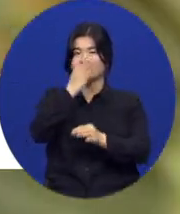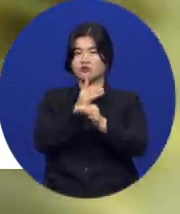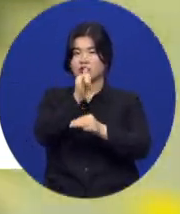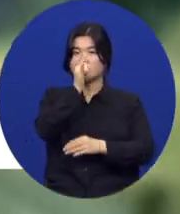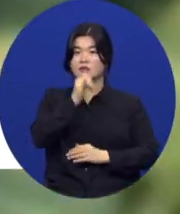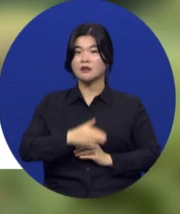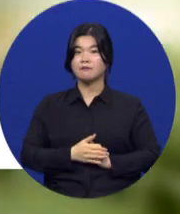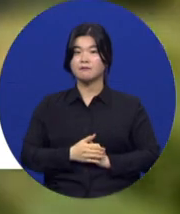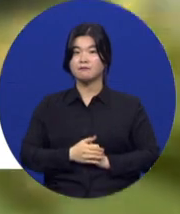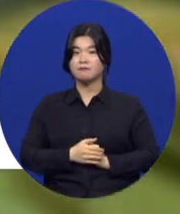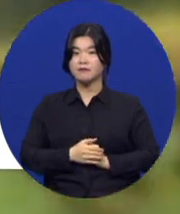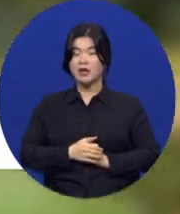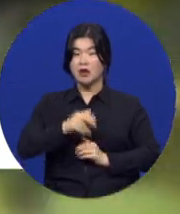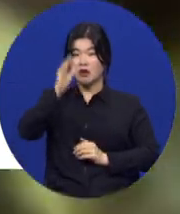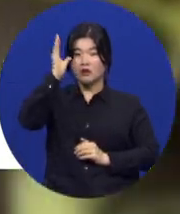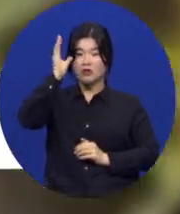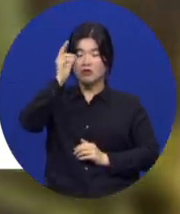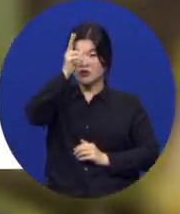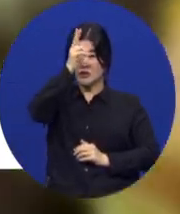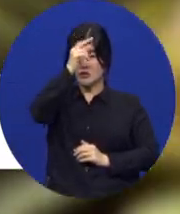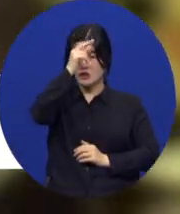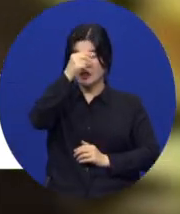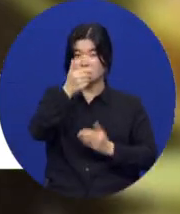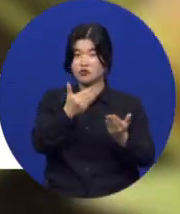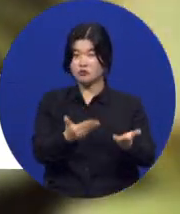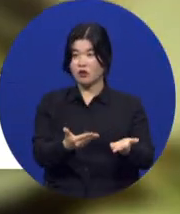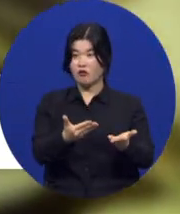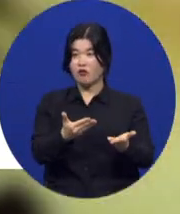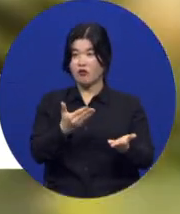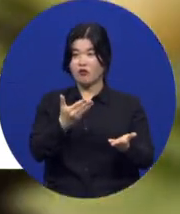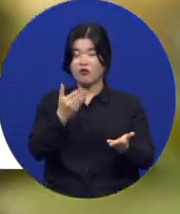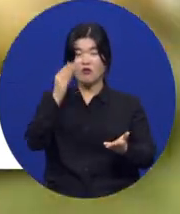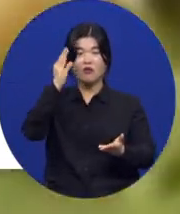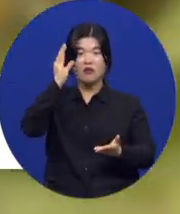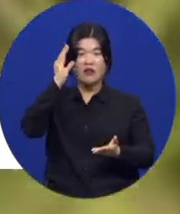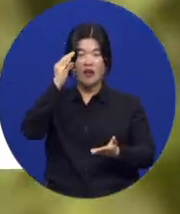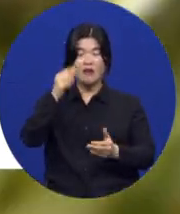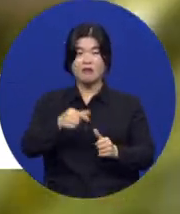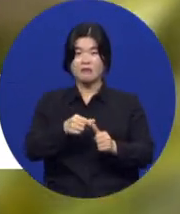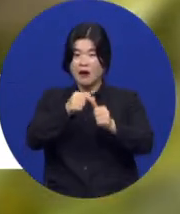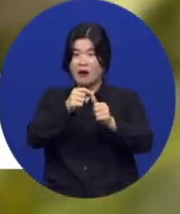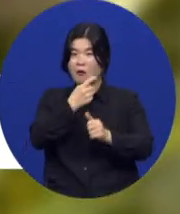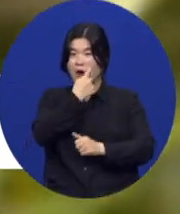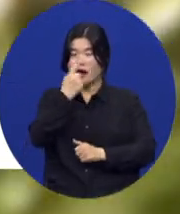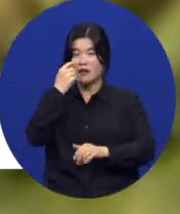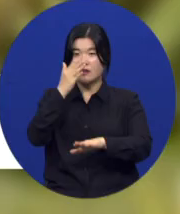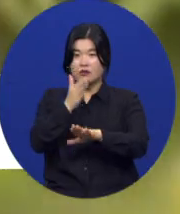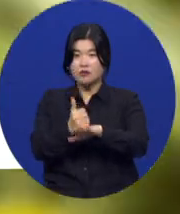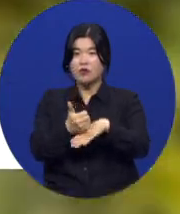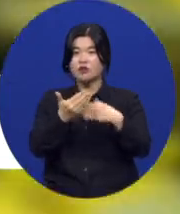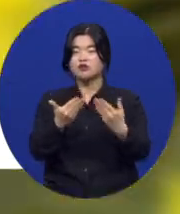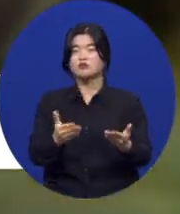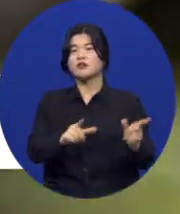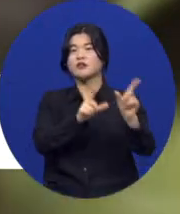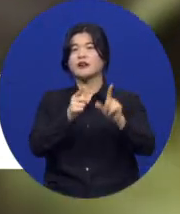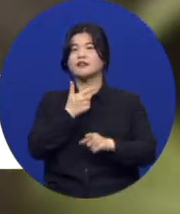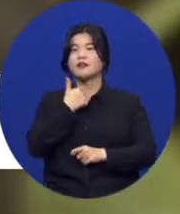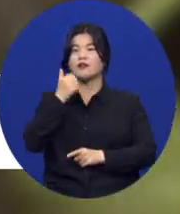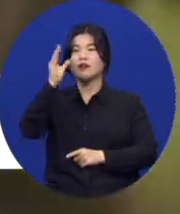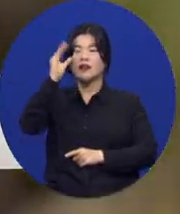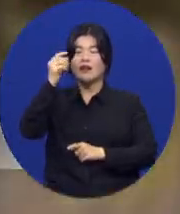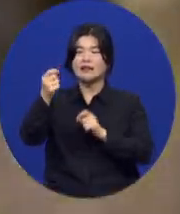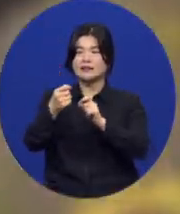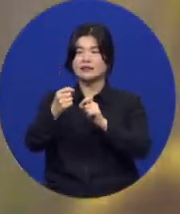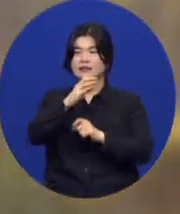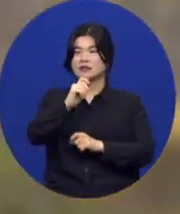있습니다 경찰은 쉼터 측이 개를 구조해 확인한 결과 쉼터에서 지내던 게 로 확인됐다 며 현장